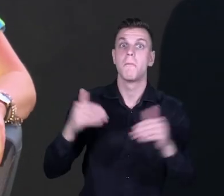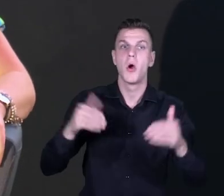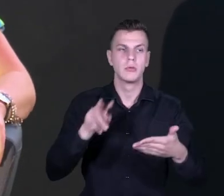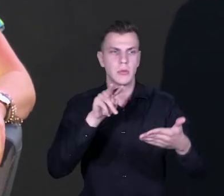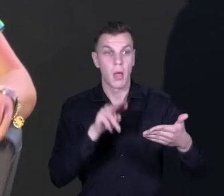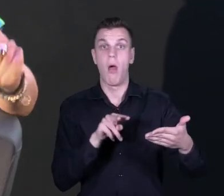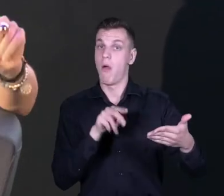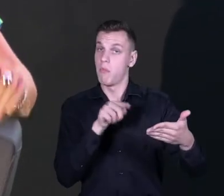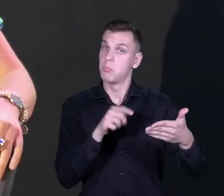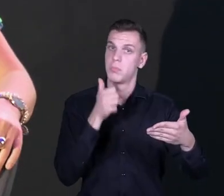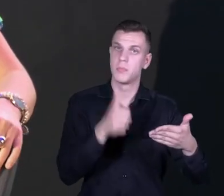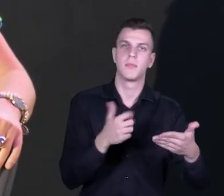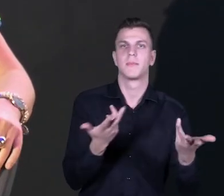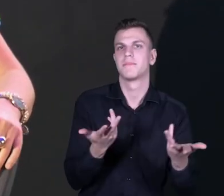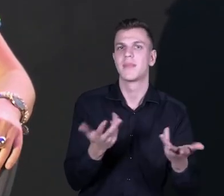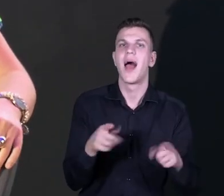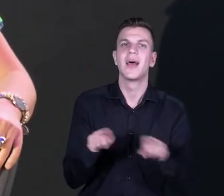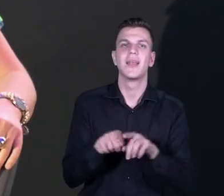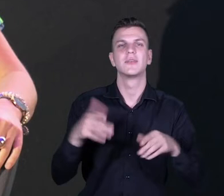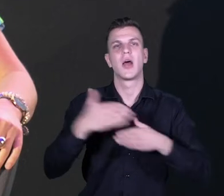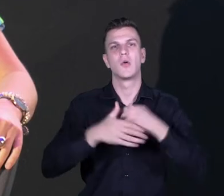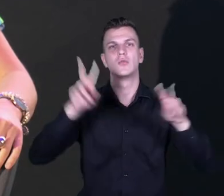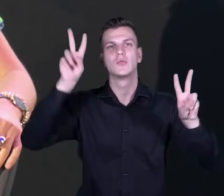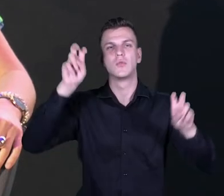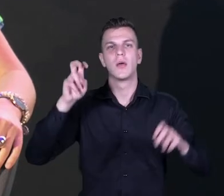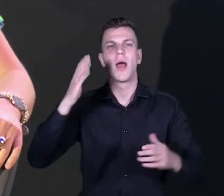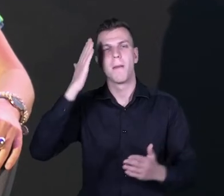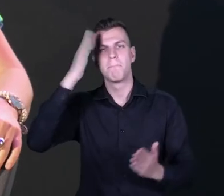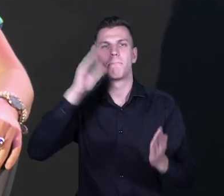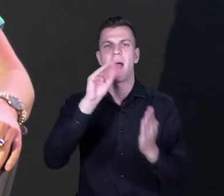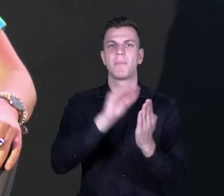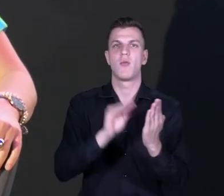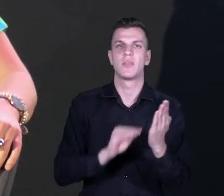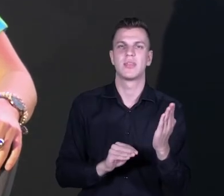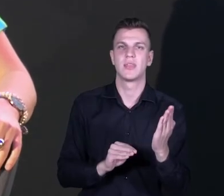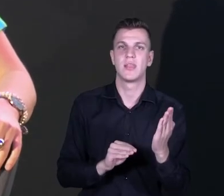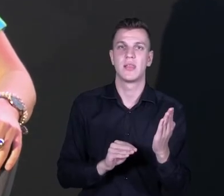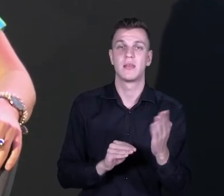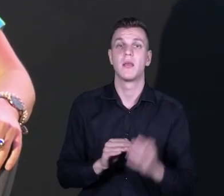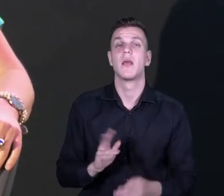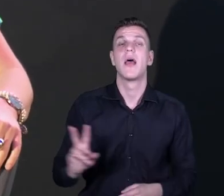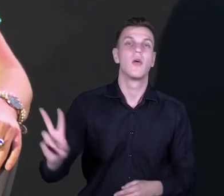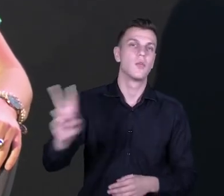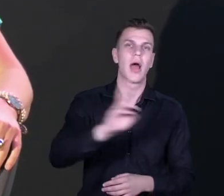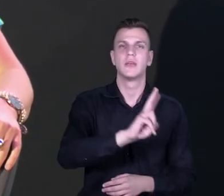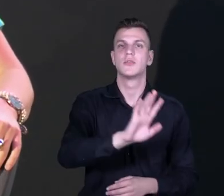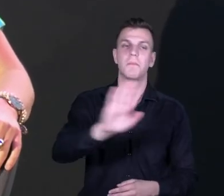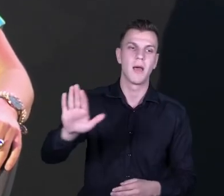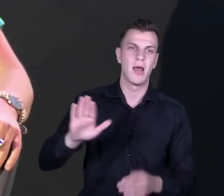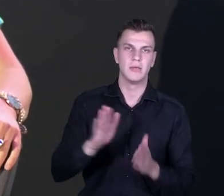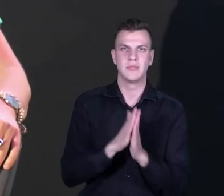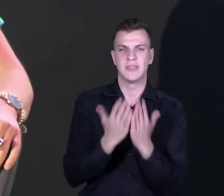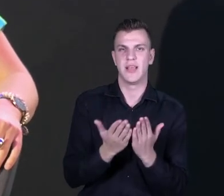zainspirować. No i na koniec był wędrujący pamiętnik, czyli uczeń miał taki zeszyt do informacji zwrotnej, właśnie do